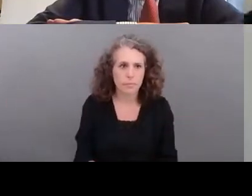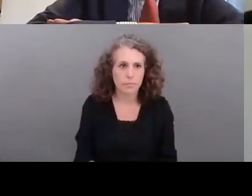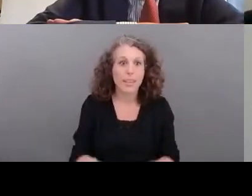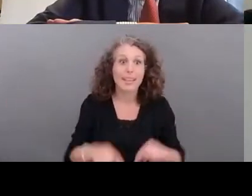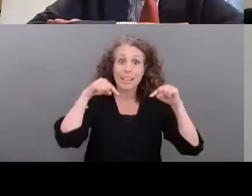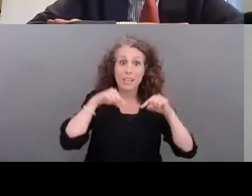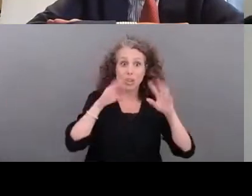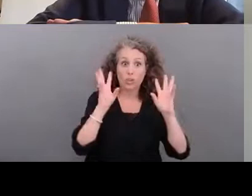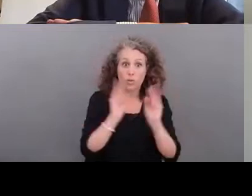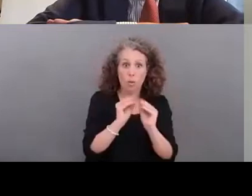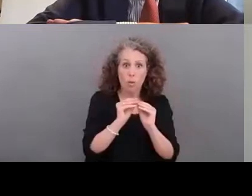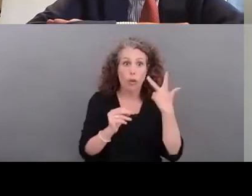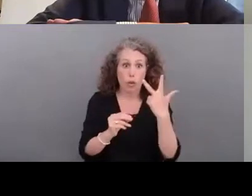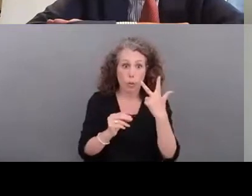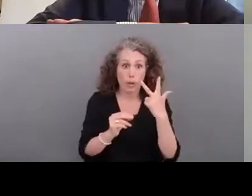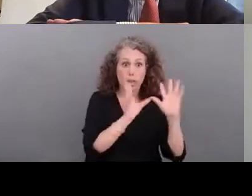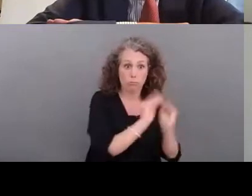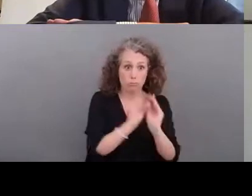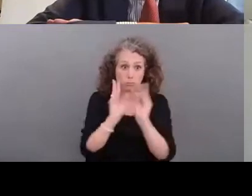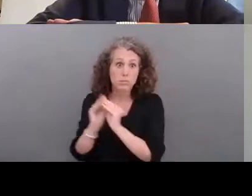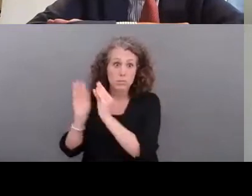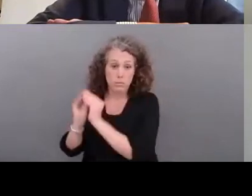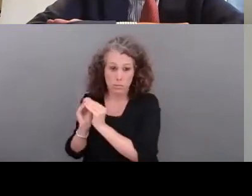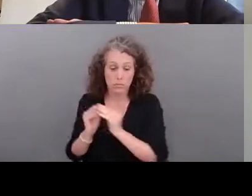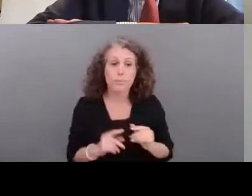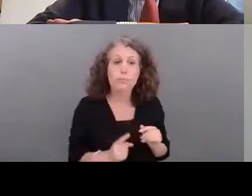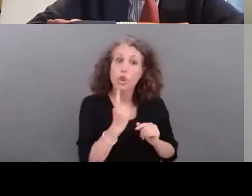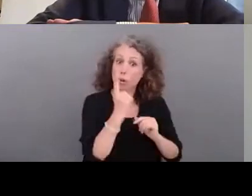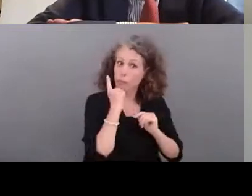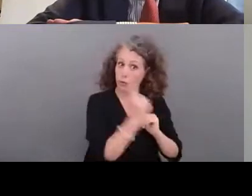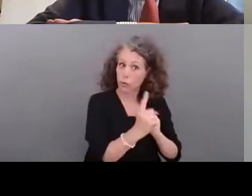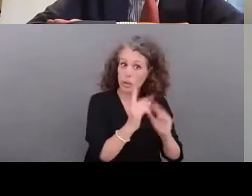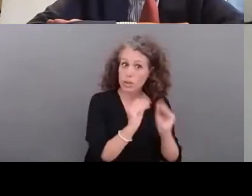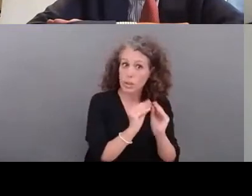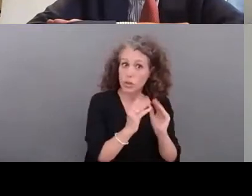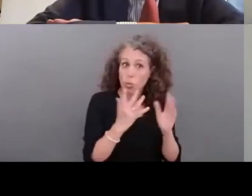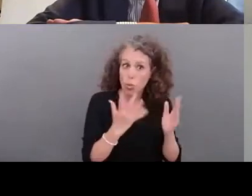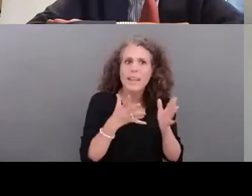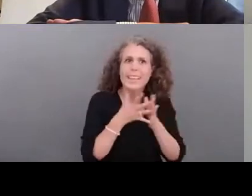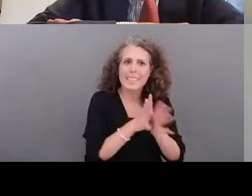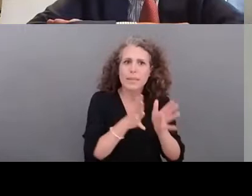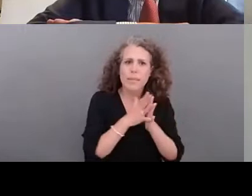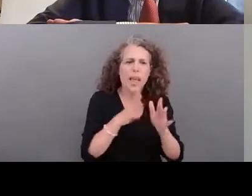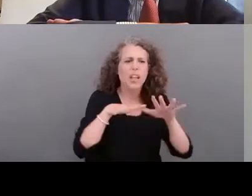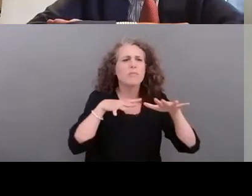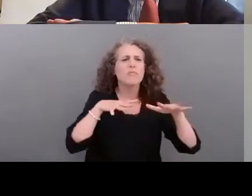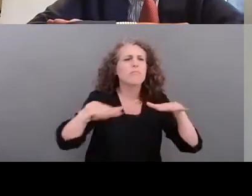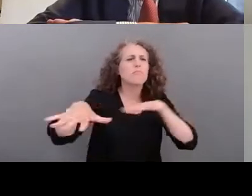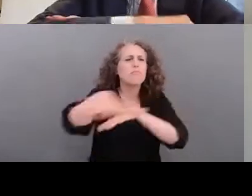cette année aura 3 séances. La première séance va